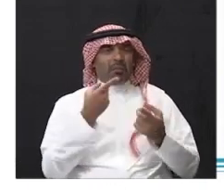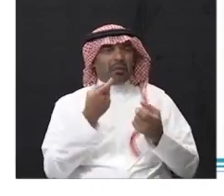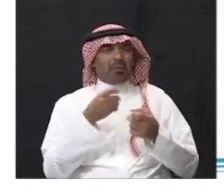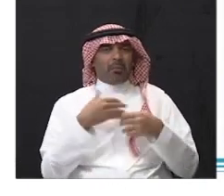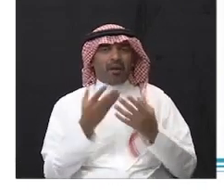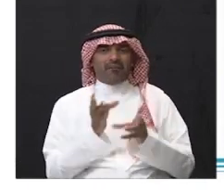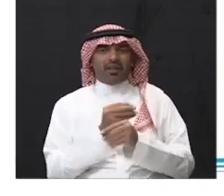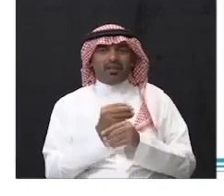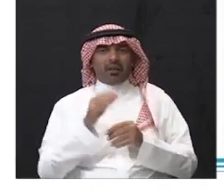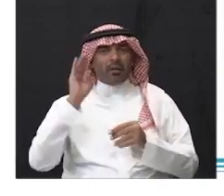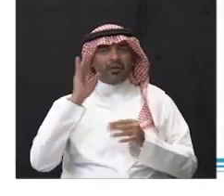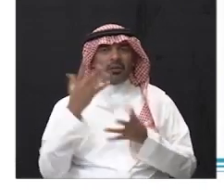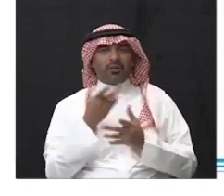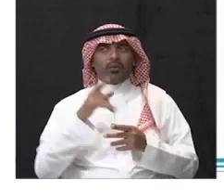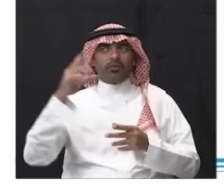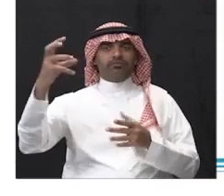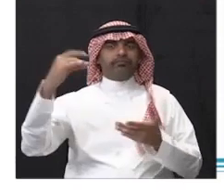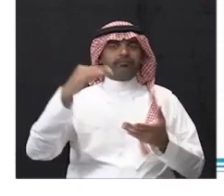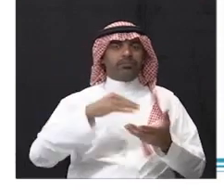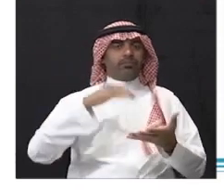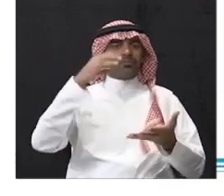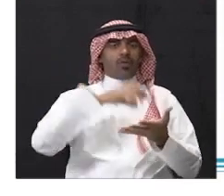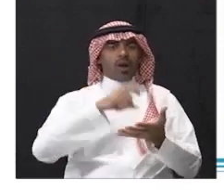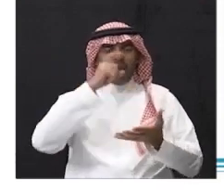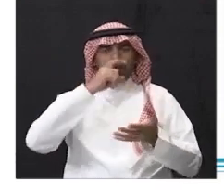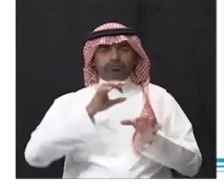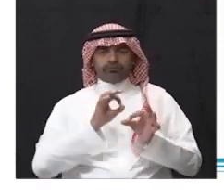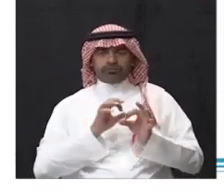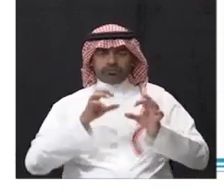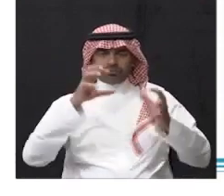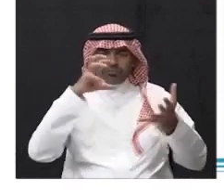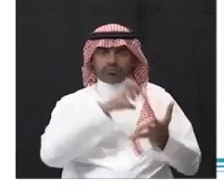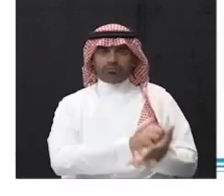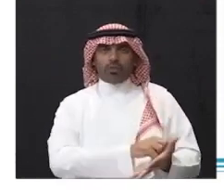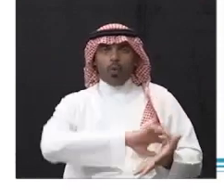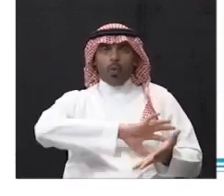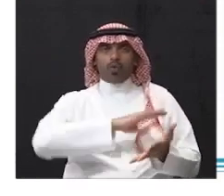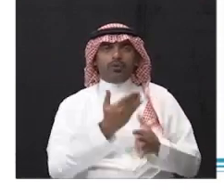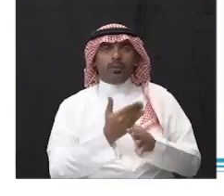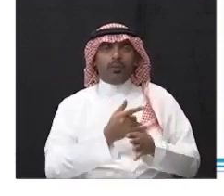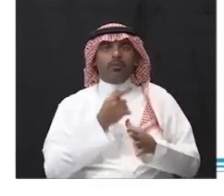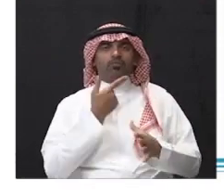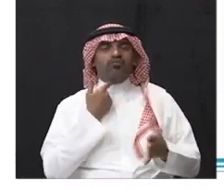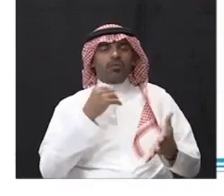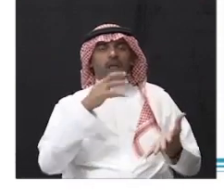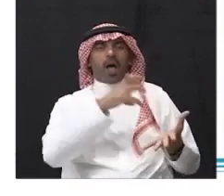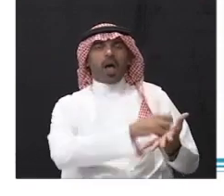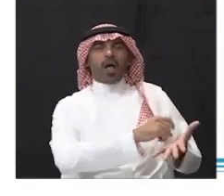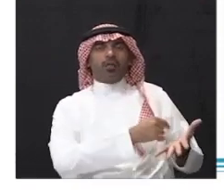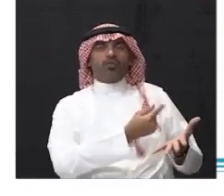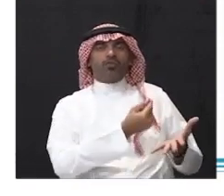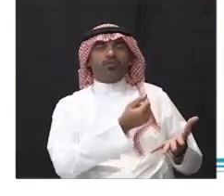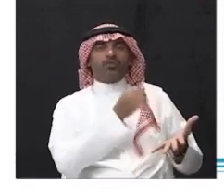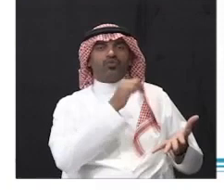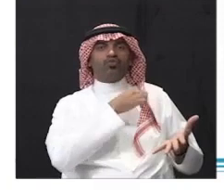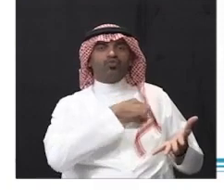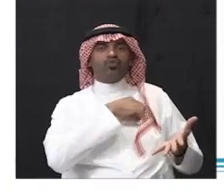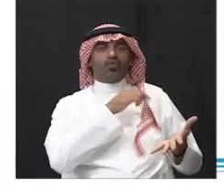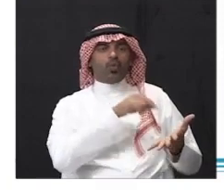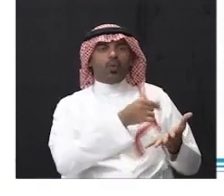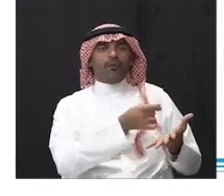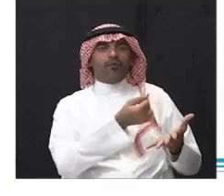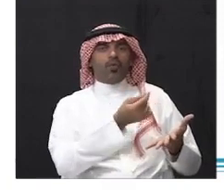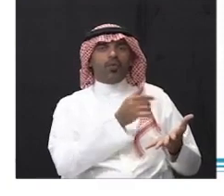الاستعمارية الرامية إلى السيطرة على اقتصاد البلاد والسياستين الخارجية